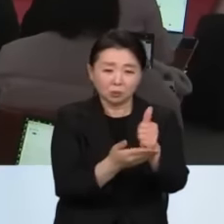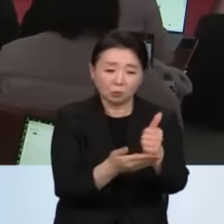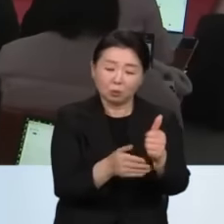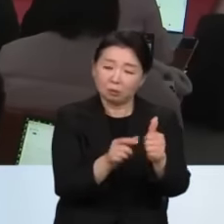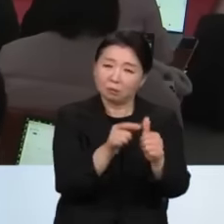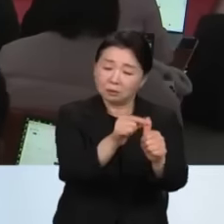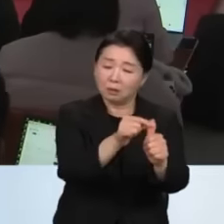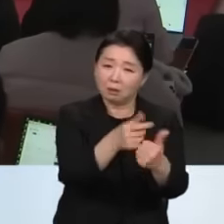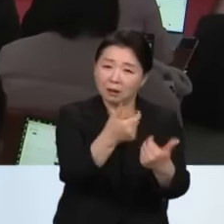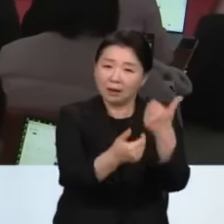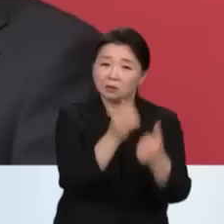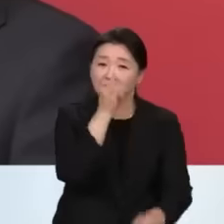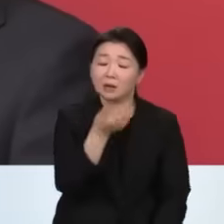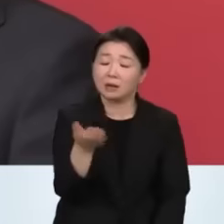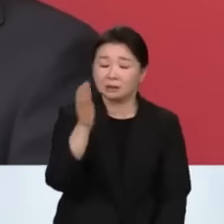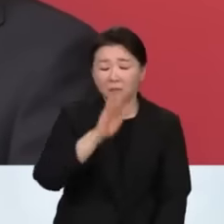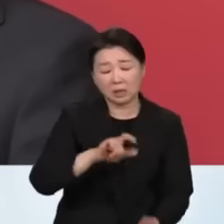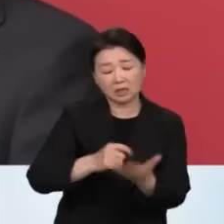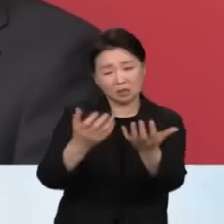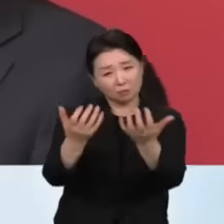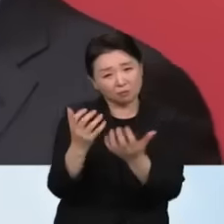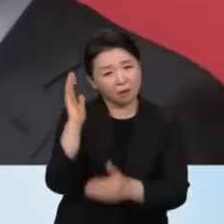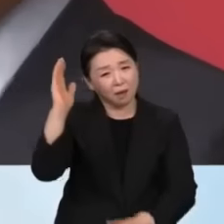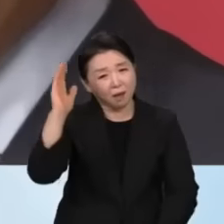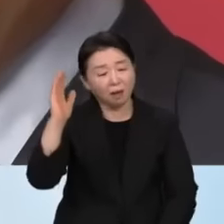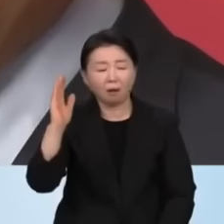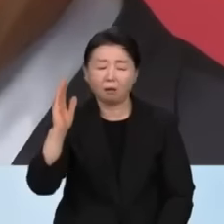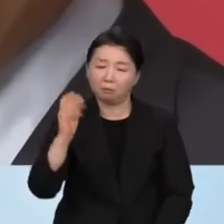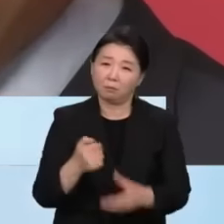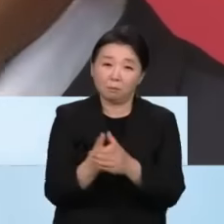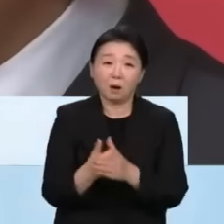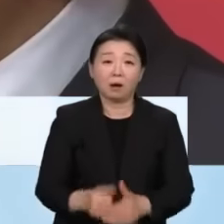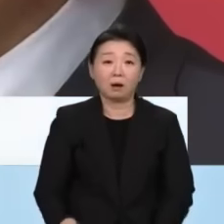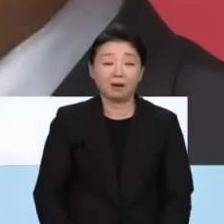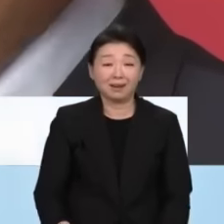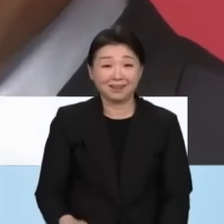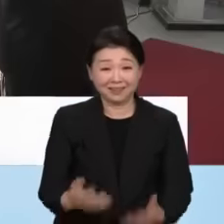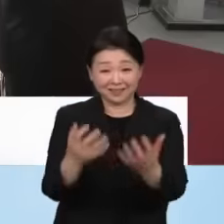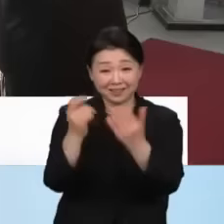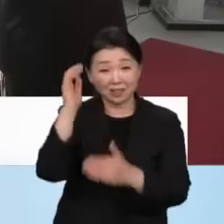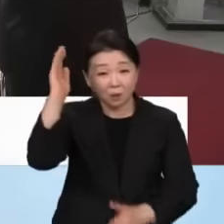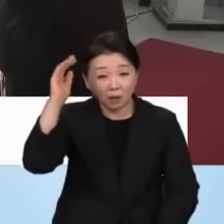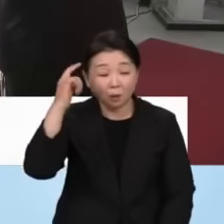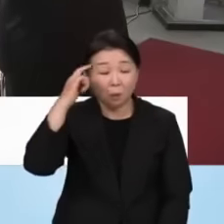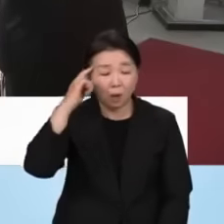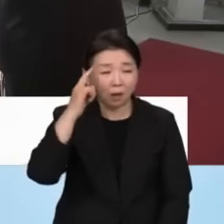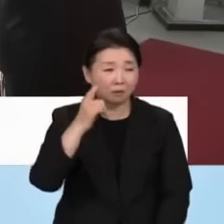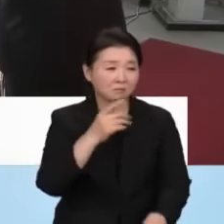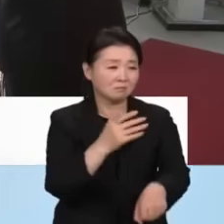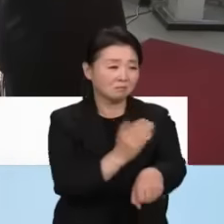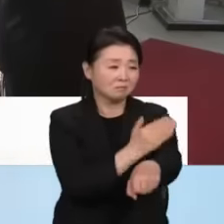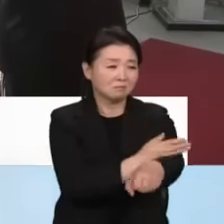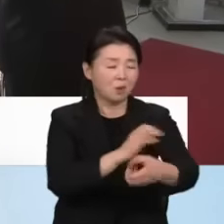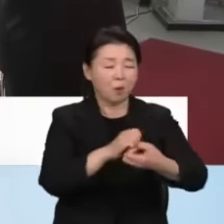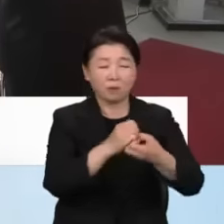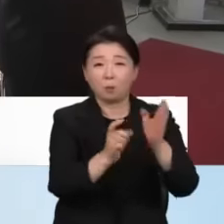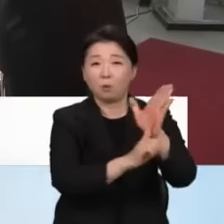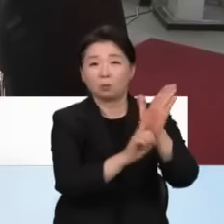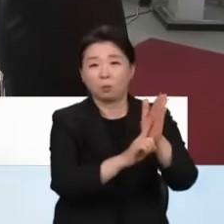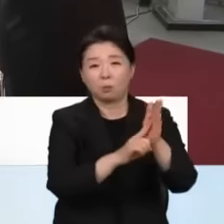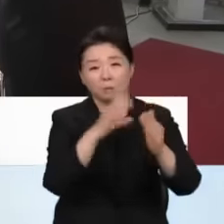기자회견까지 나서서 반박하는 건 이례적입니다. 이 의원은 기자회견에 나선 이유를 왜곡 보도를 바로잡기 위해서라고